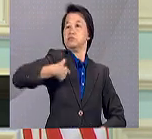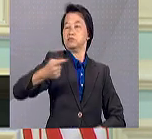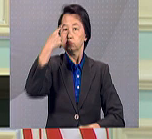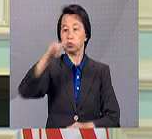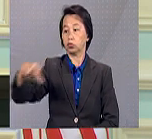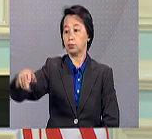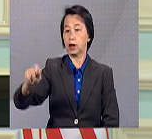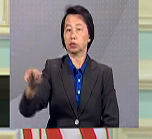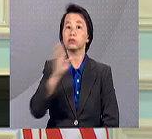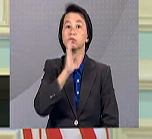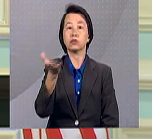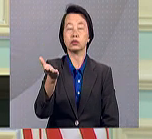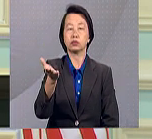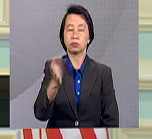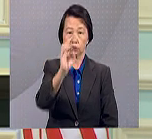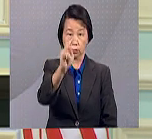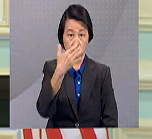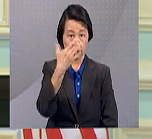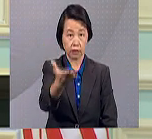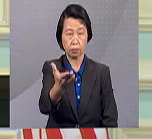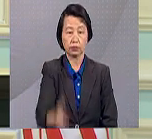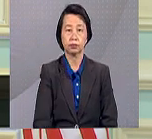parti. Terima kasih.